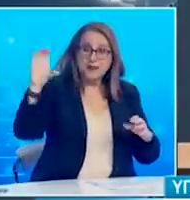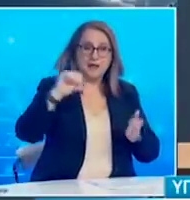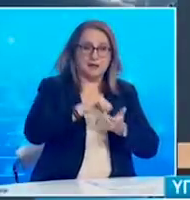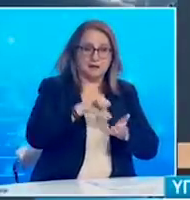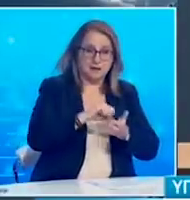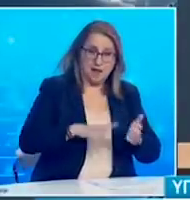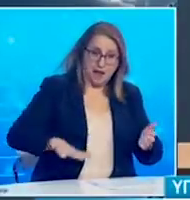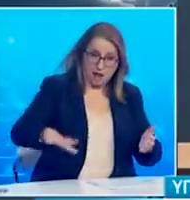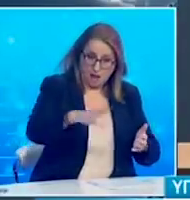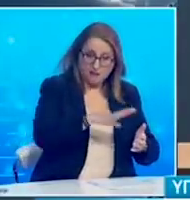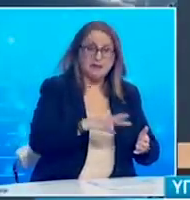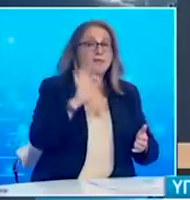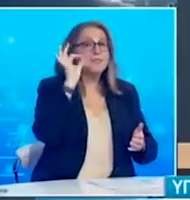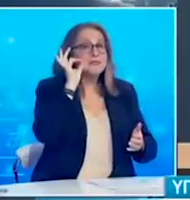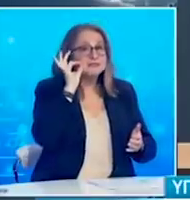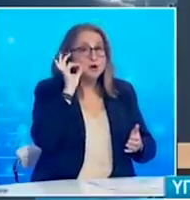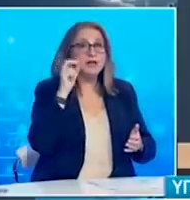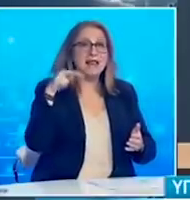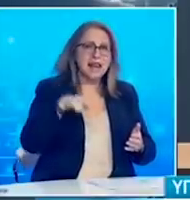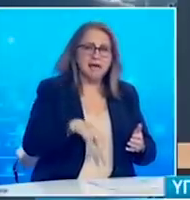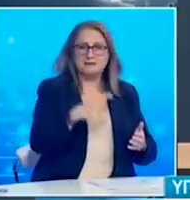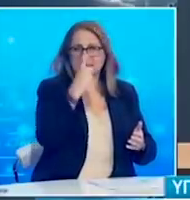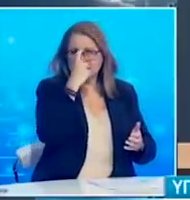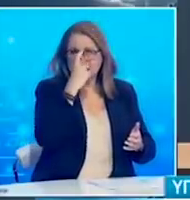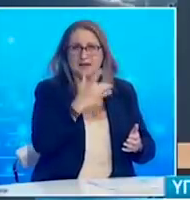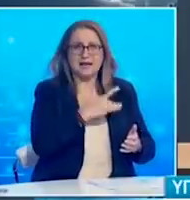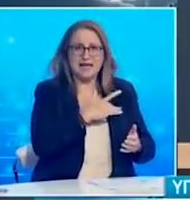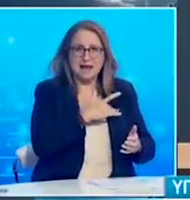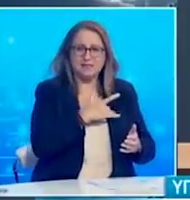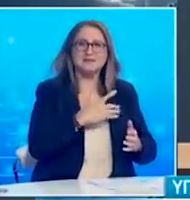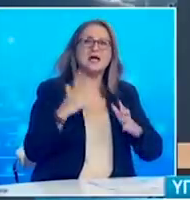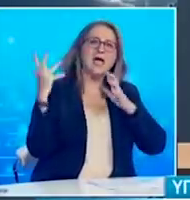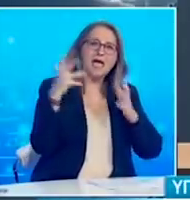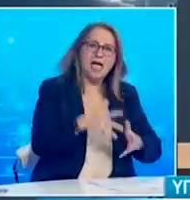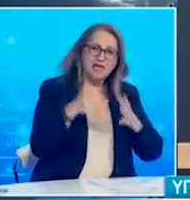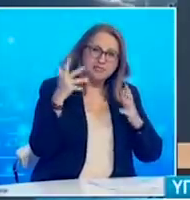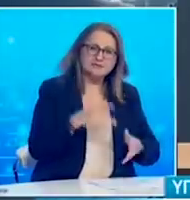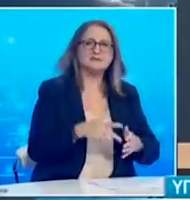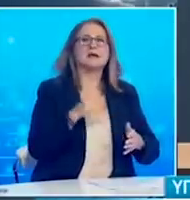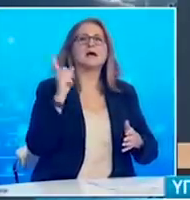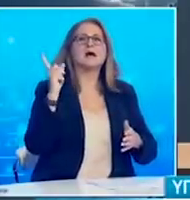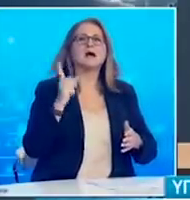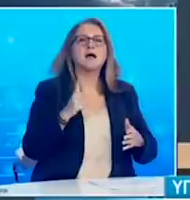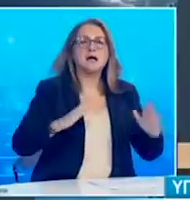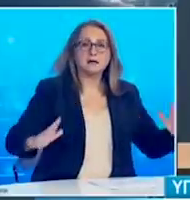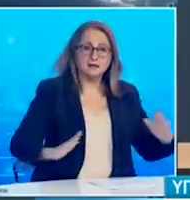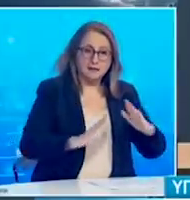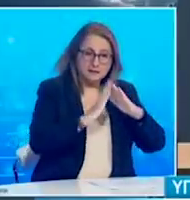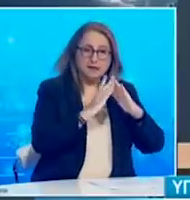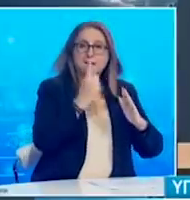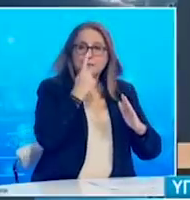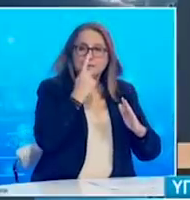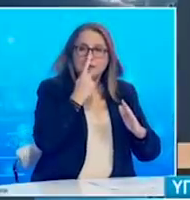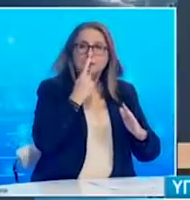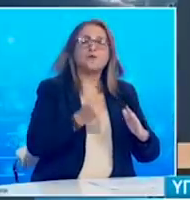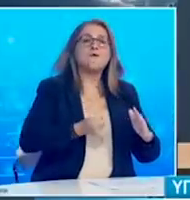τις περιφερειακές ενότητες Θεσσαλονίκης, Λάρισας, Κέρκυρας, Καρδίτσας, Πέλλας, Πιερίας και Λέσβου, αλλά και τους δήμους Σαντορίνης, Βόλου,